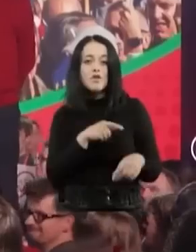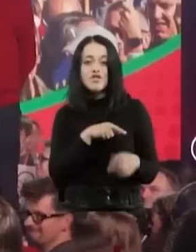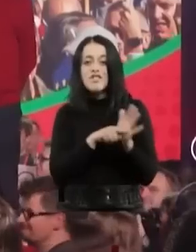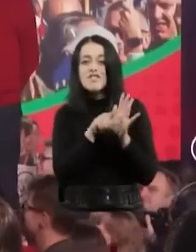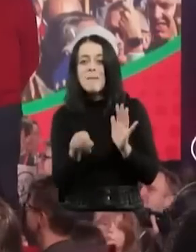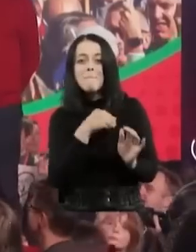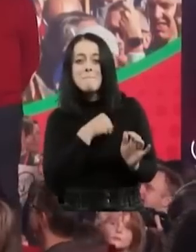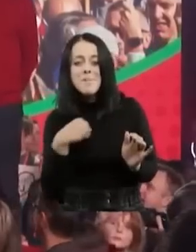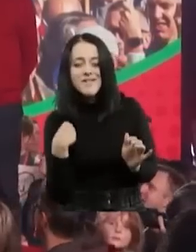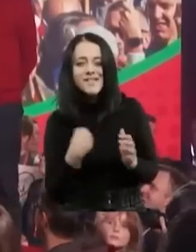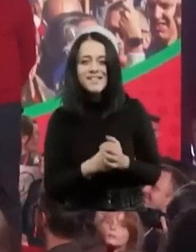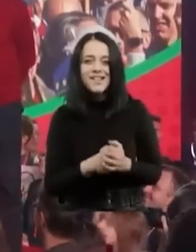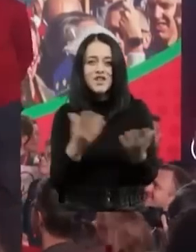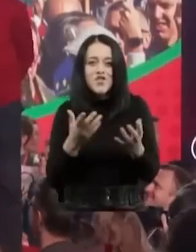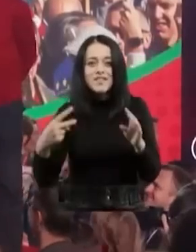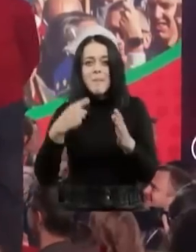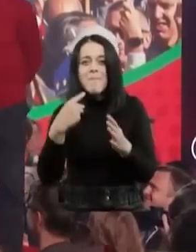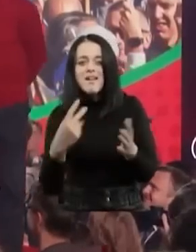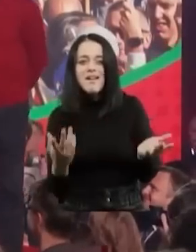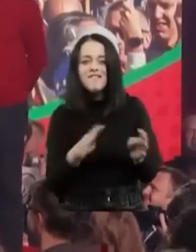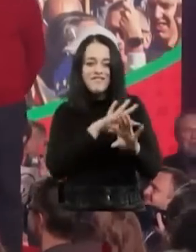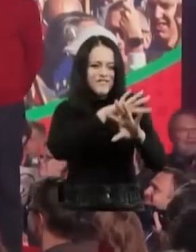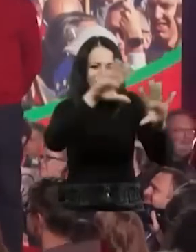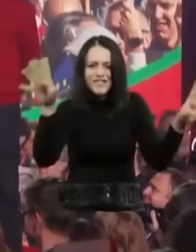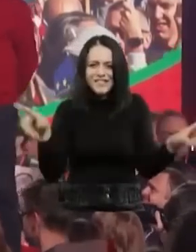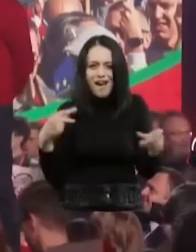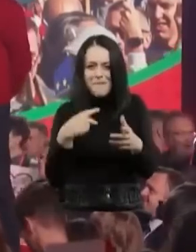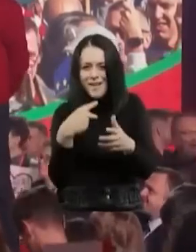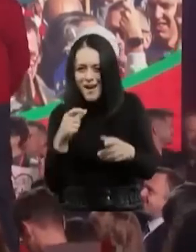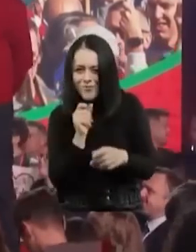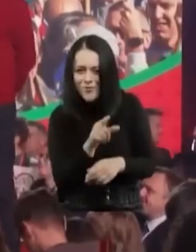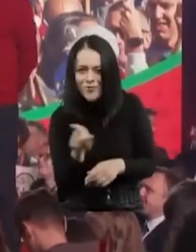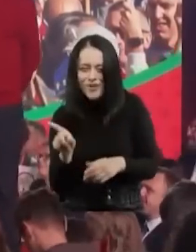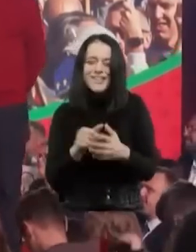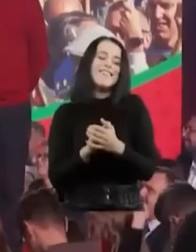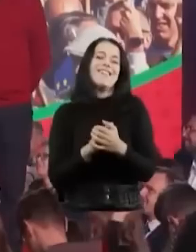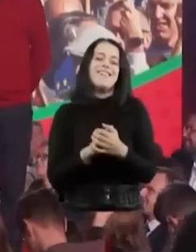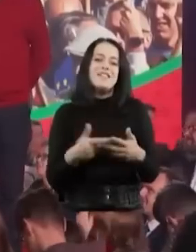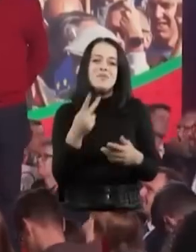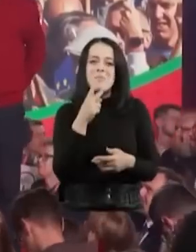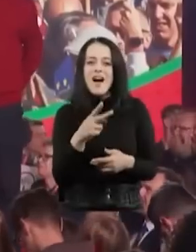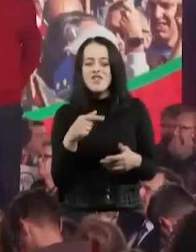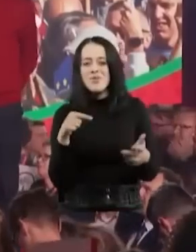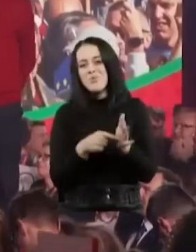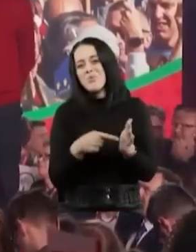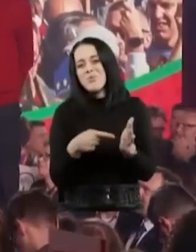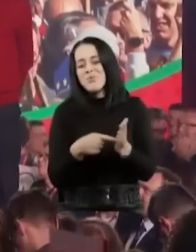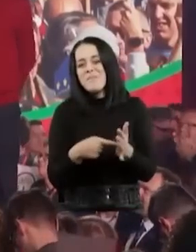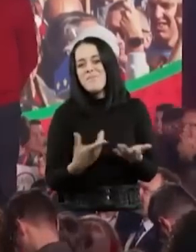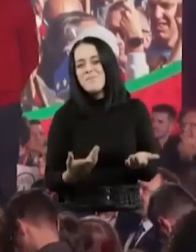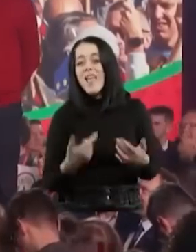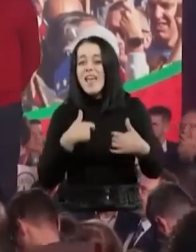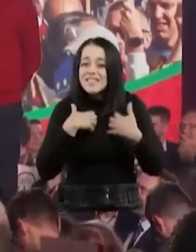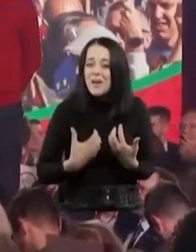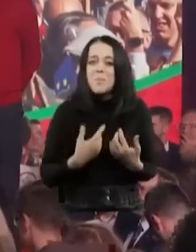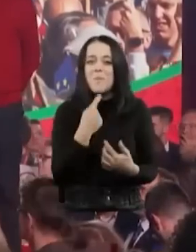to między innymi aborcja do 12 tygodnia życia i absolutnie wszyscy mają się na to zgodzić w Platformie Obywatelskiej i Koalicji Obywatelskiej, więc